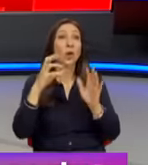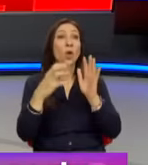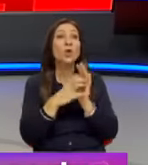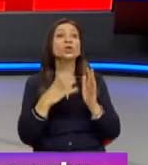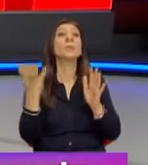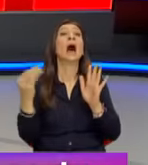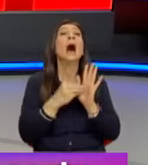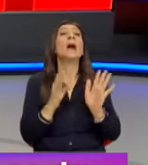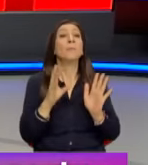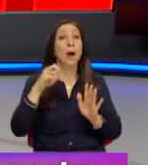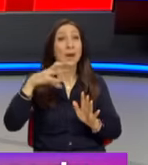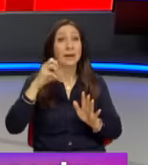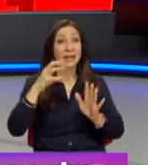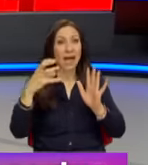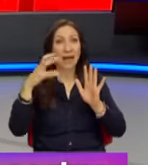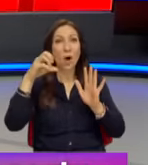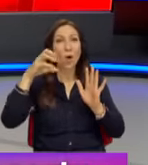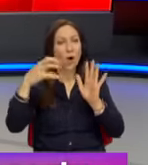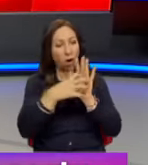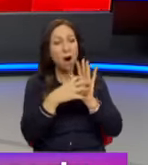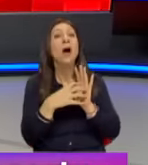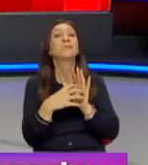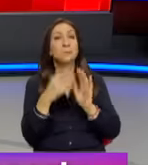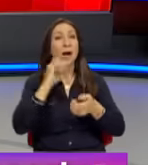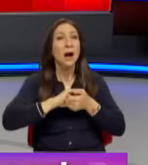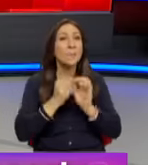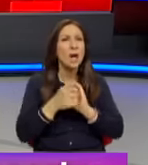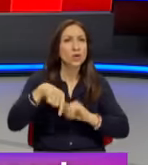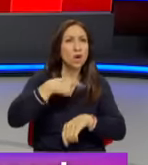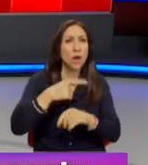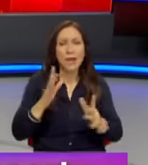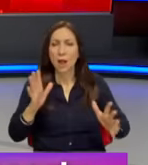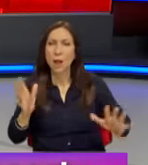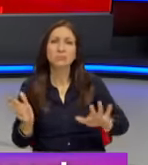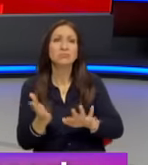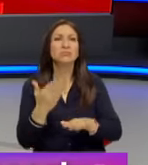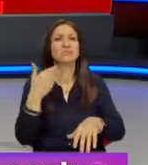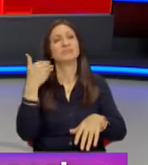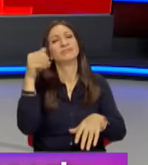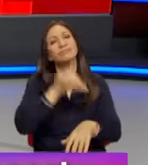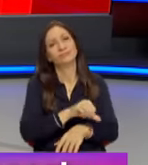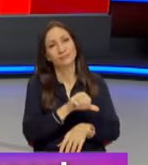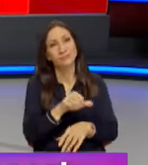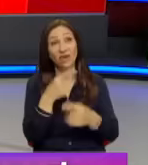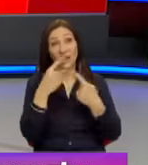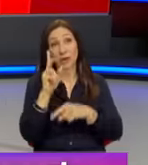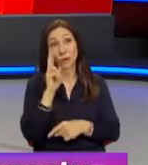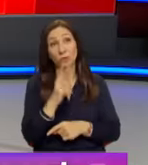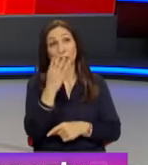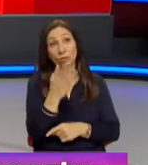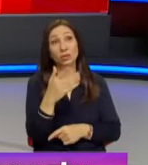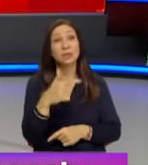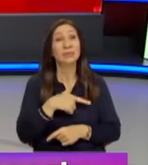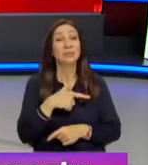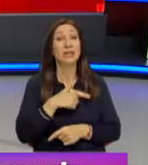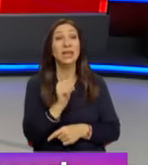dahi kullanmadan, AK Parti'nin logosunu dahi kullanmadan bir kampanya dönemi geride bıraktı. Aradaki farkı görüyorsunuz.